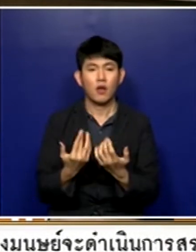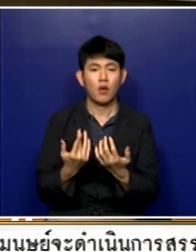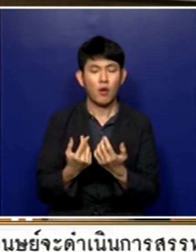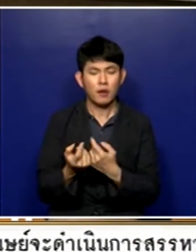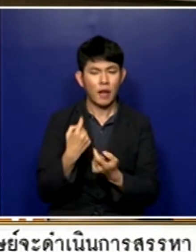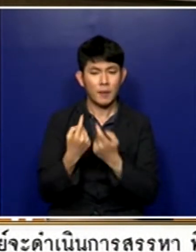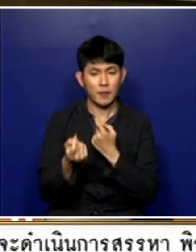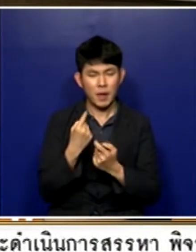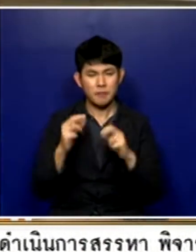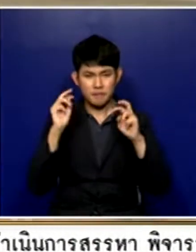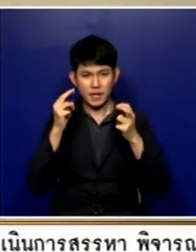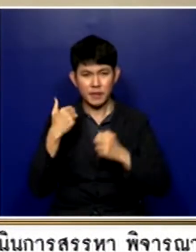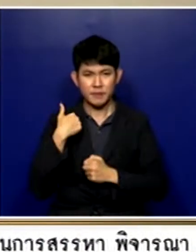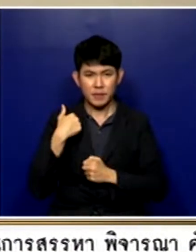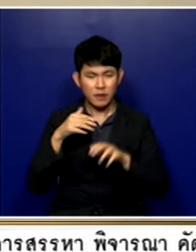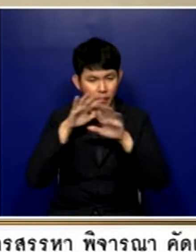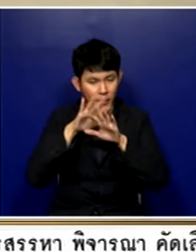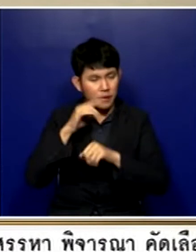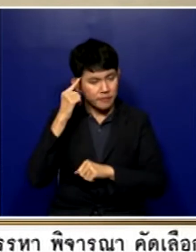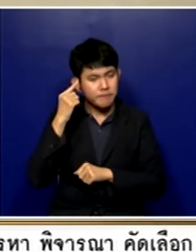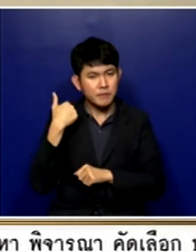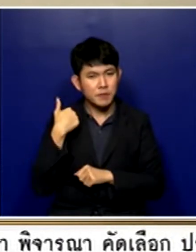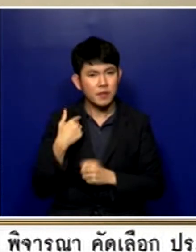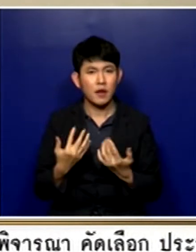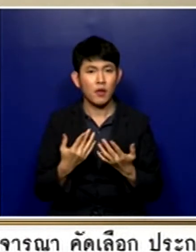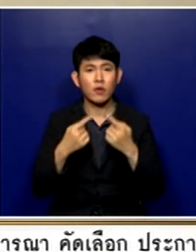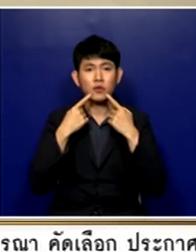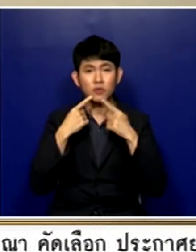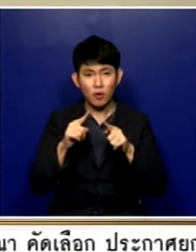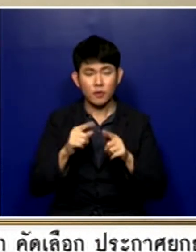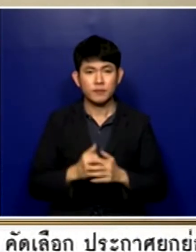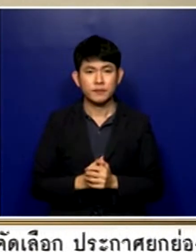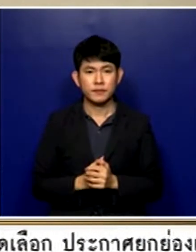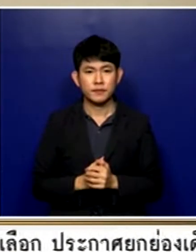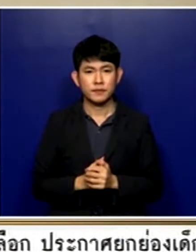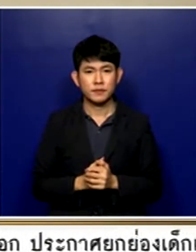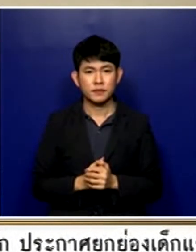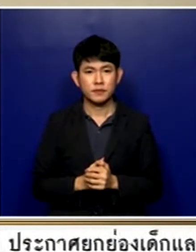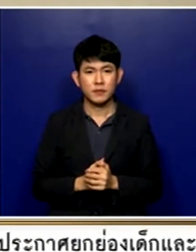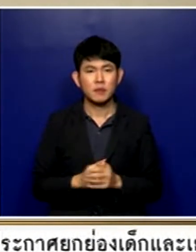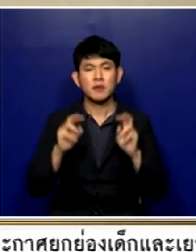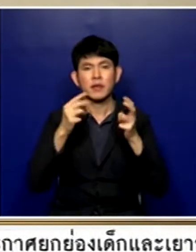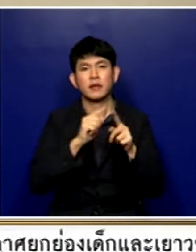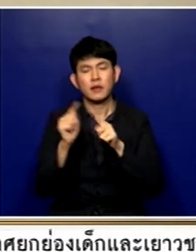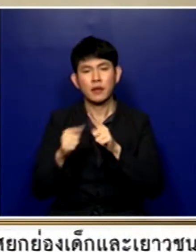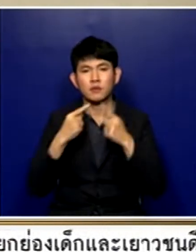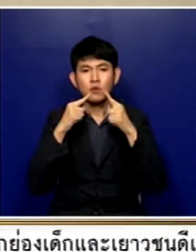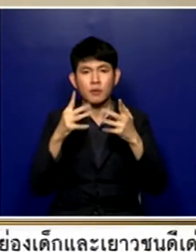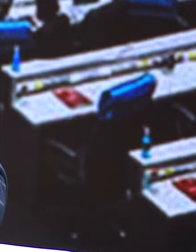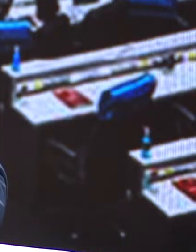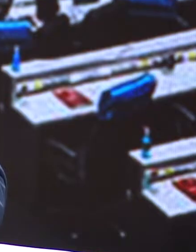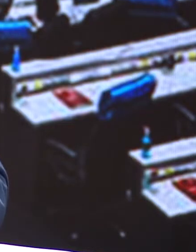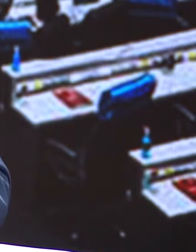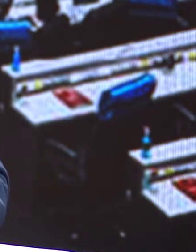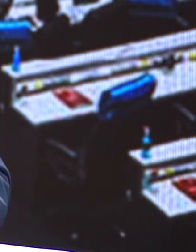คิดว่าจะมีประเด็นที่คล้ายกันนะครับผมเดียวกันตอบในช่วงนั้นแล้วเรื่องเรื่องอื่นที่ผมยังไม่ตอบท่านเดี๋ยวผมตอบครับ